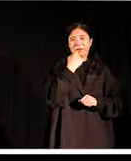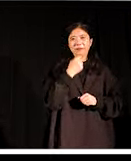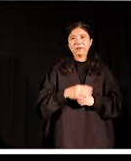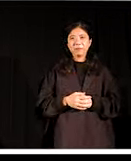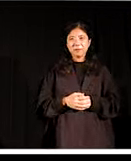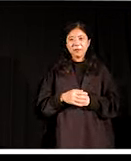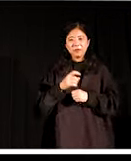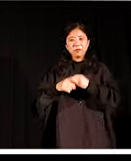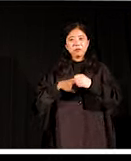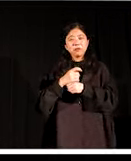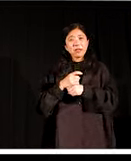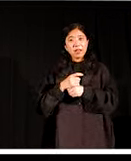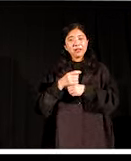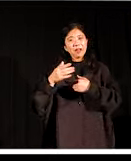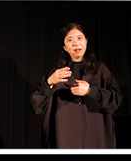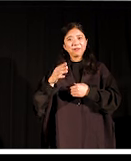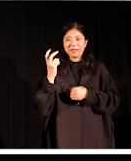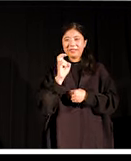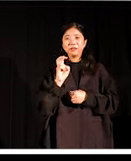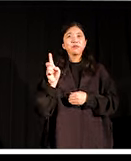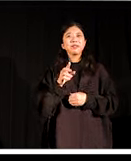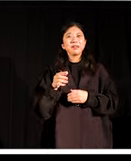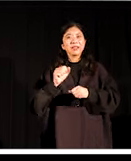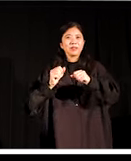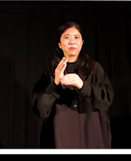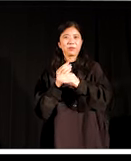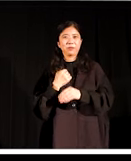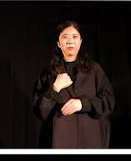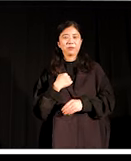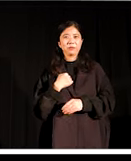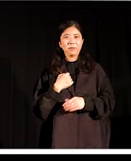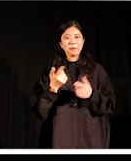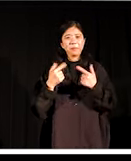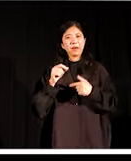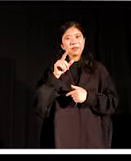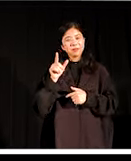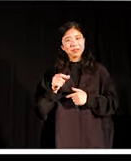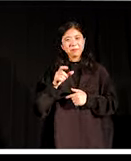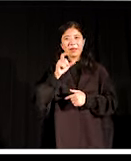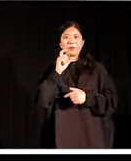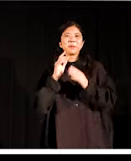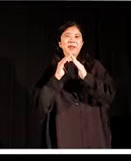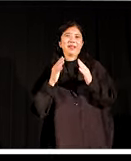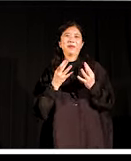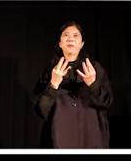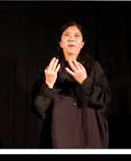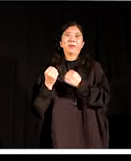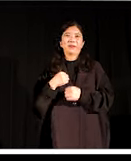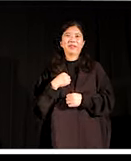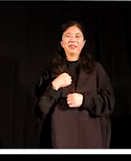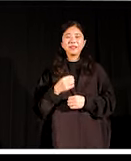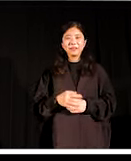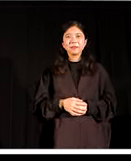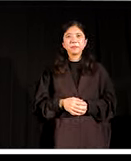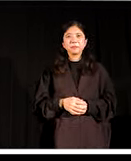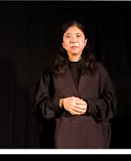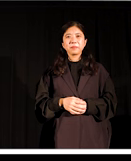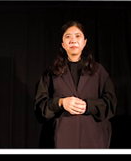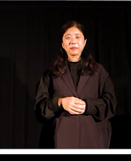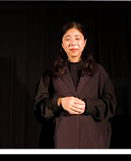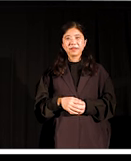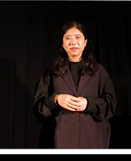会まだ10年ぐらいですけど20人ぐらいで活動してましてあのま毎月あの主に飲み会があの活動のメインですけどこういったあの三振